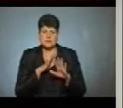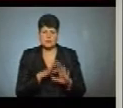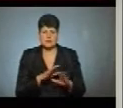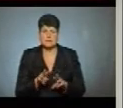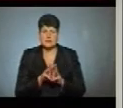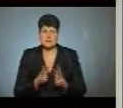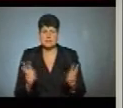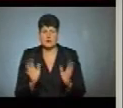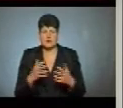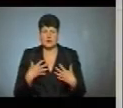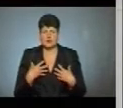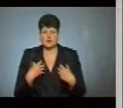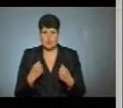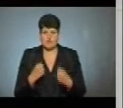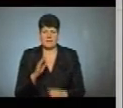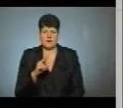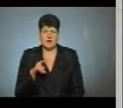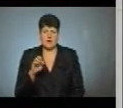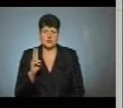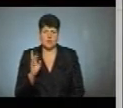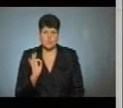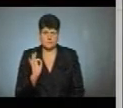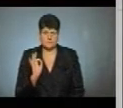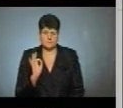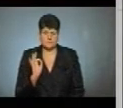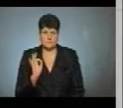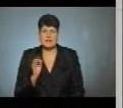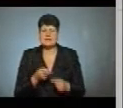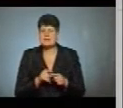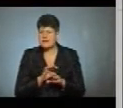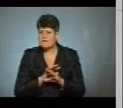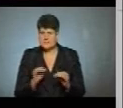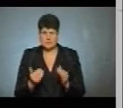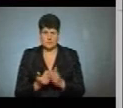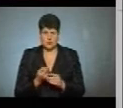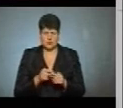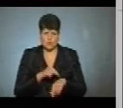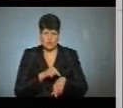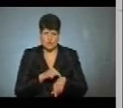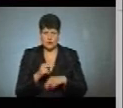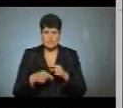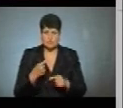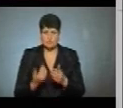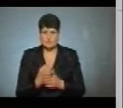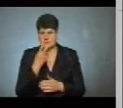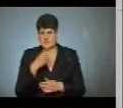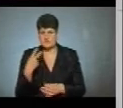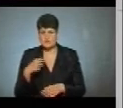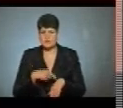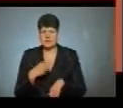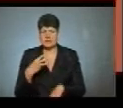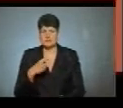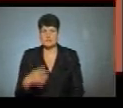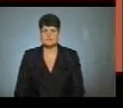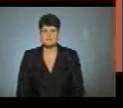здоров'я Віктор Ляшко. Це вся інформація на цю годину. Наступний випуск дивіться о 20:30.